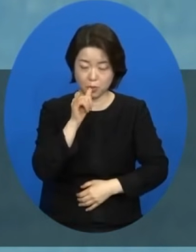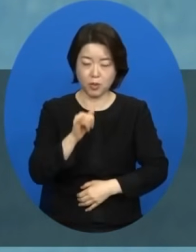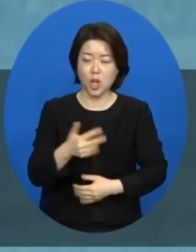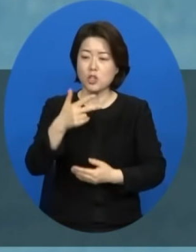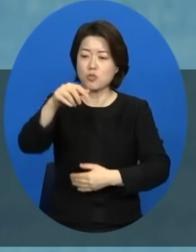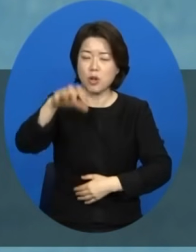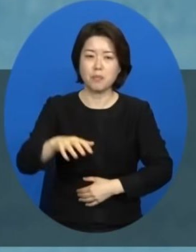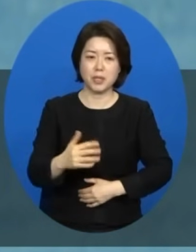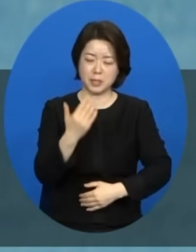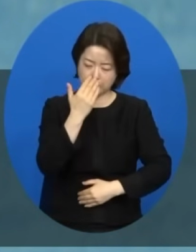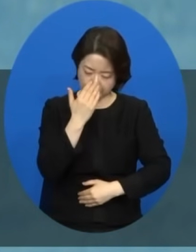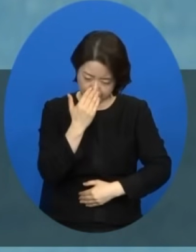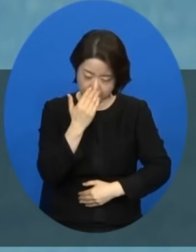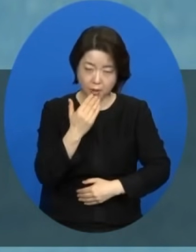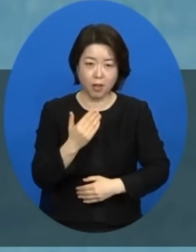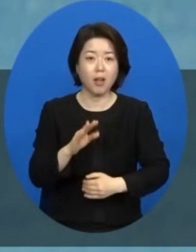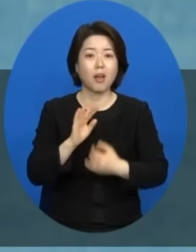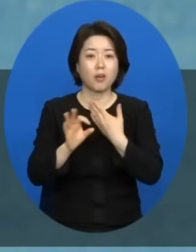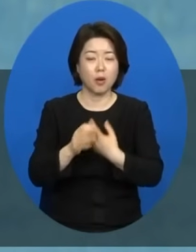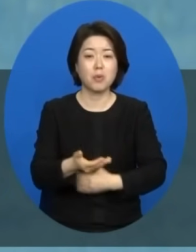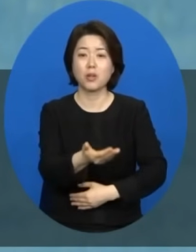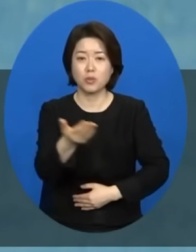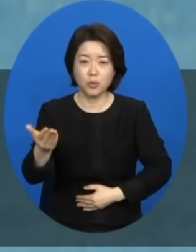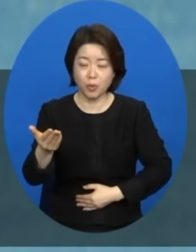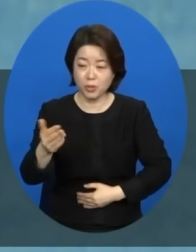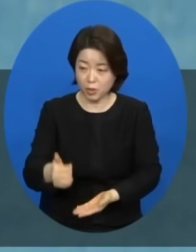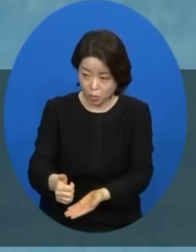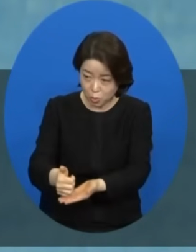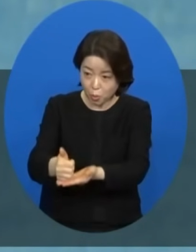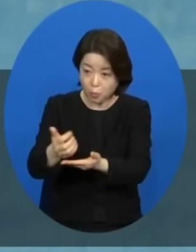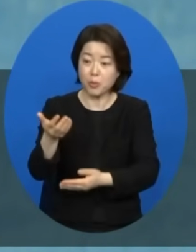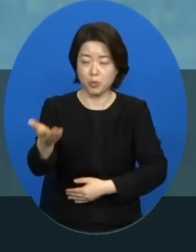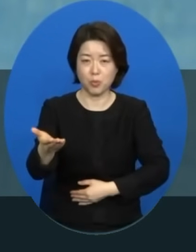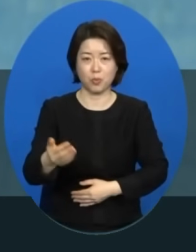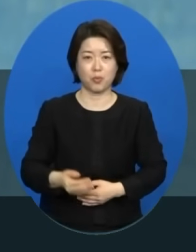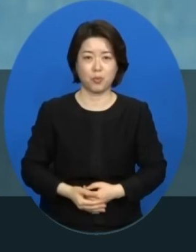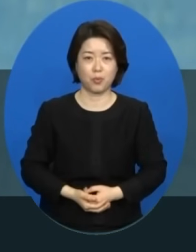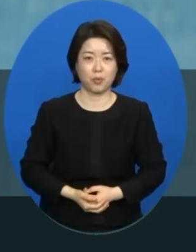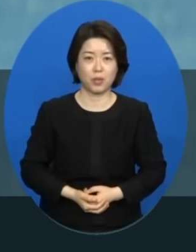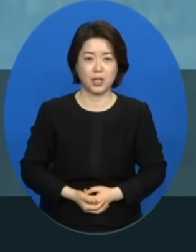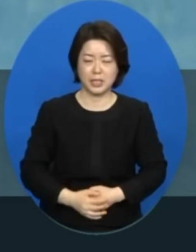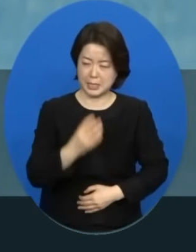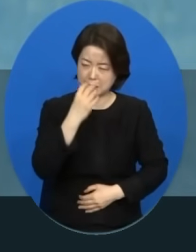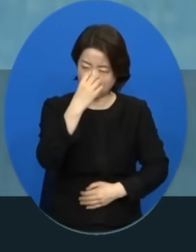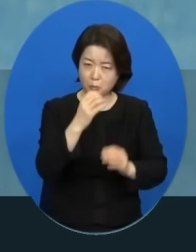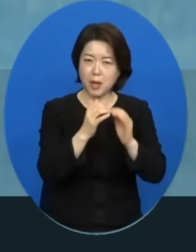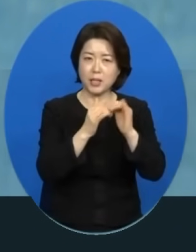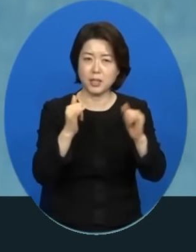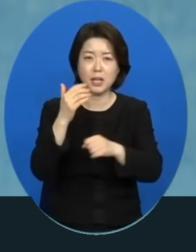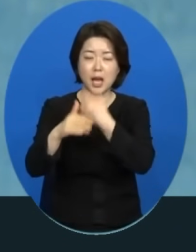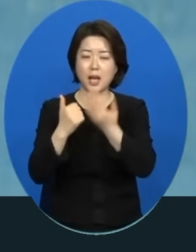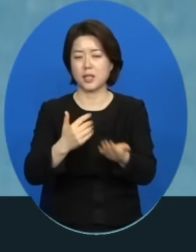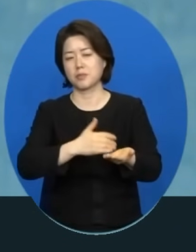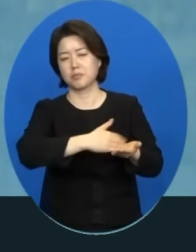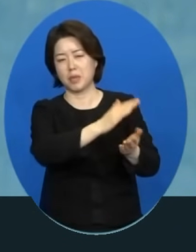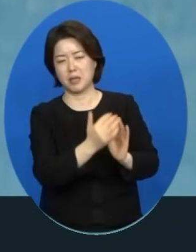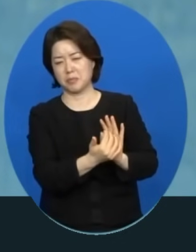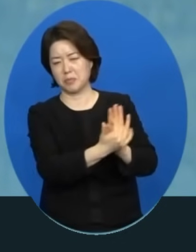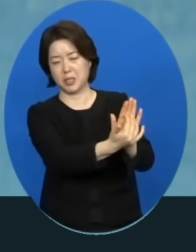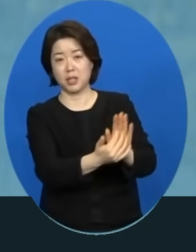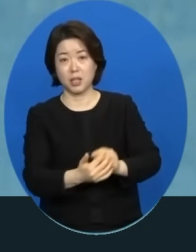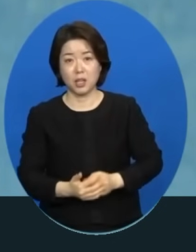낮추라. 그리하면 주께서 너희를 높이시리라. 교만한 자는 하나님께서 물리치시고